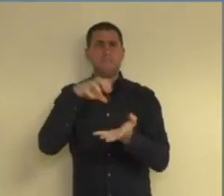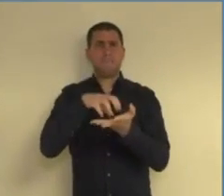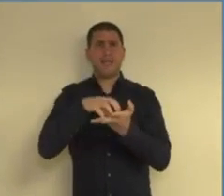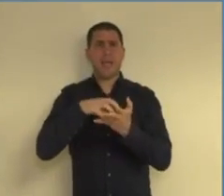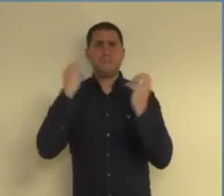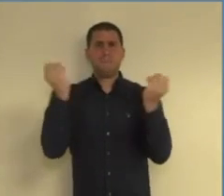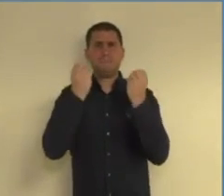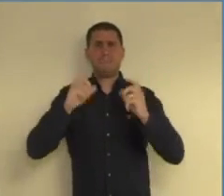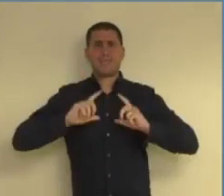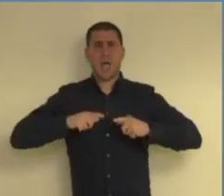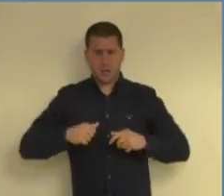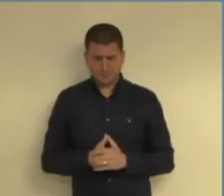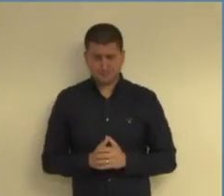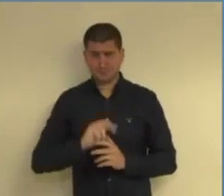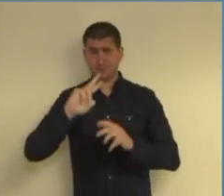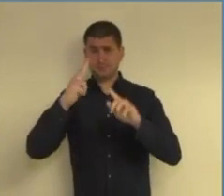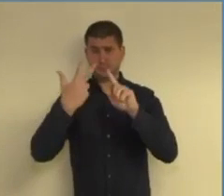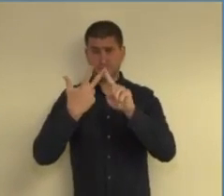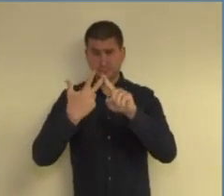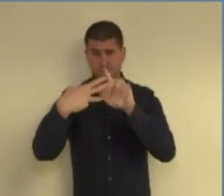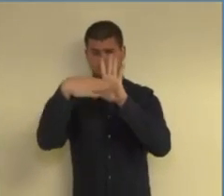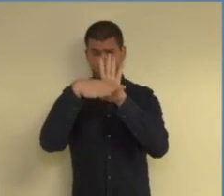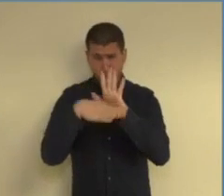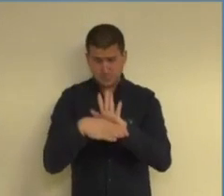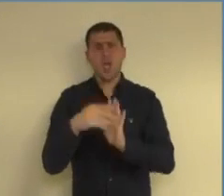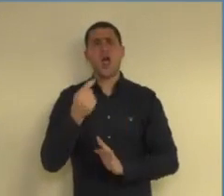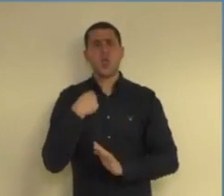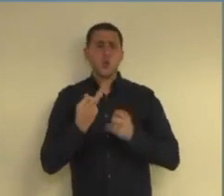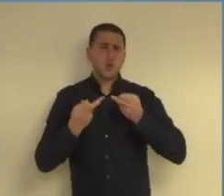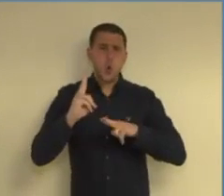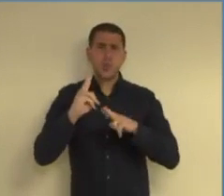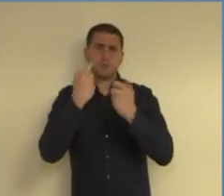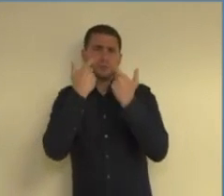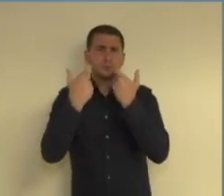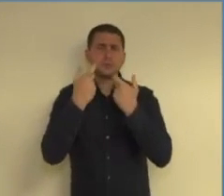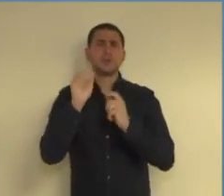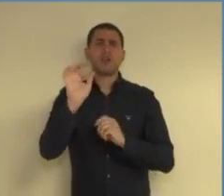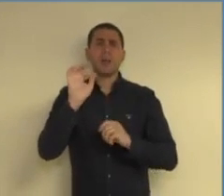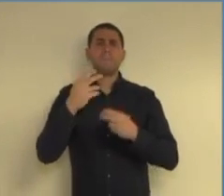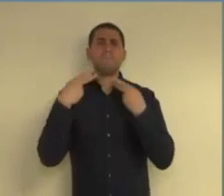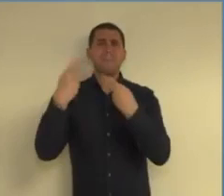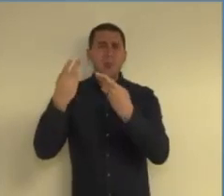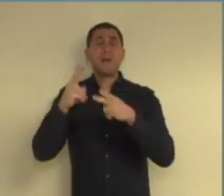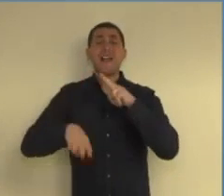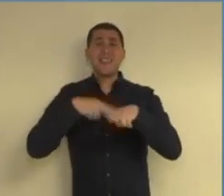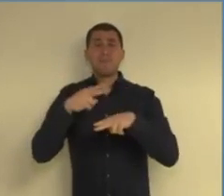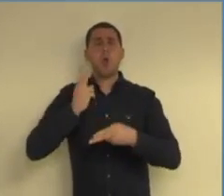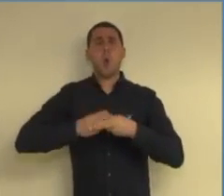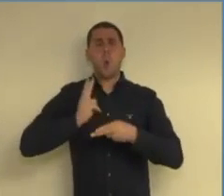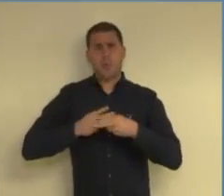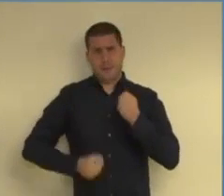שלישית, אנחנו מגבירים את הערכות בתי החולים לטיפול בחולים קשים.